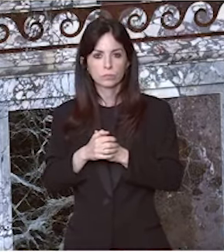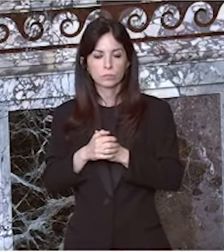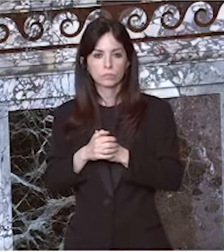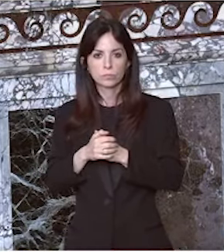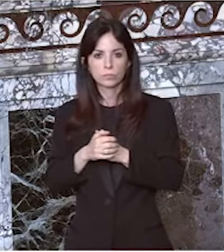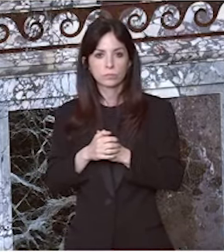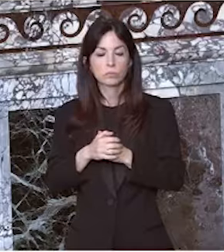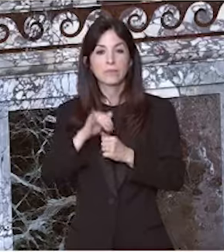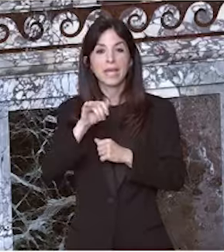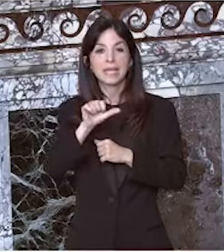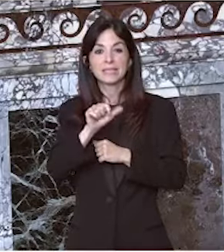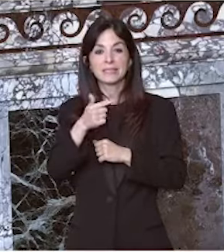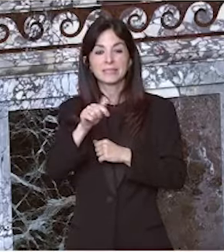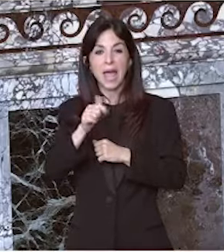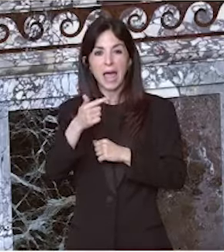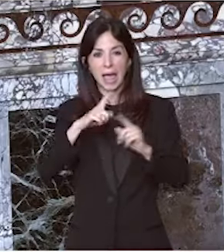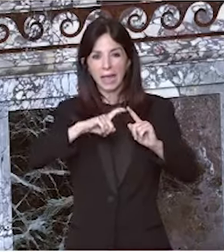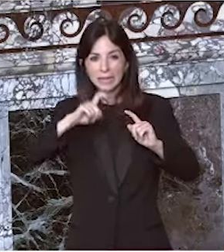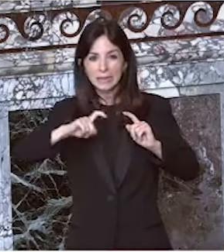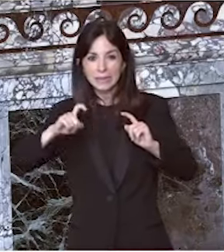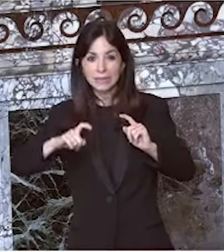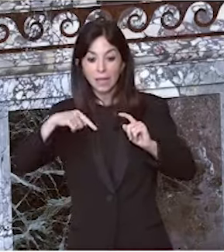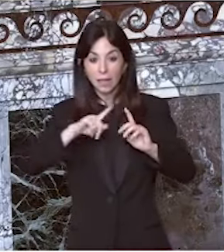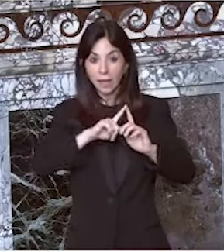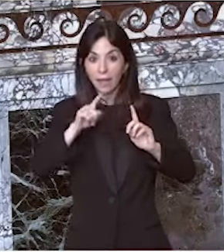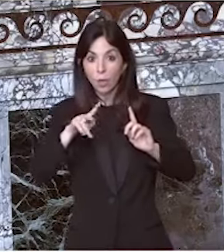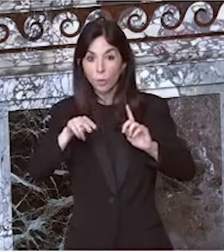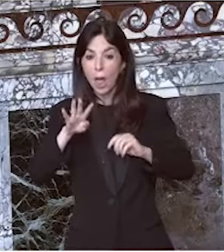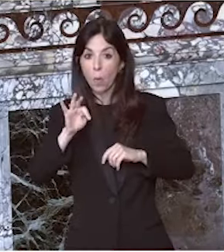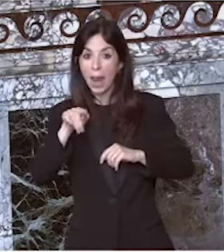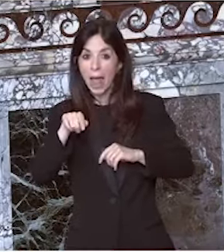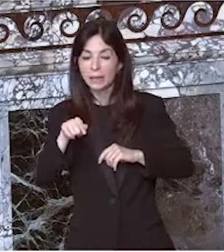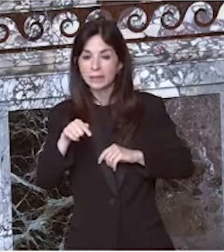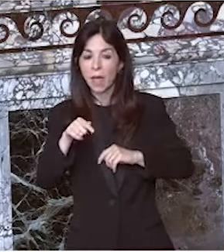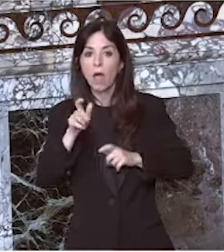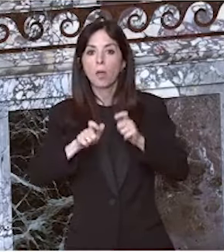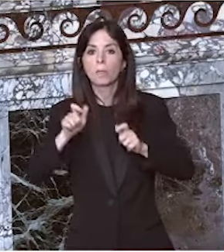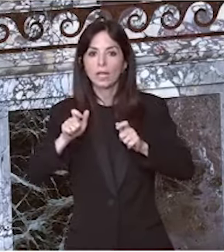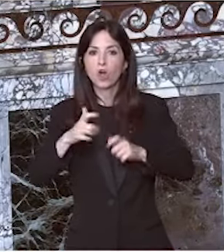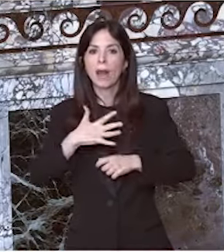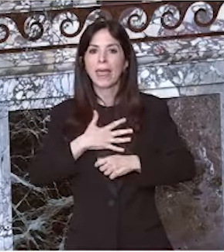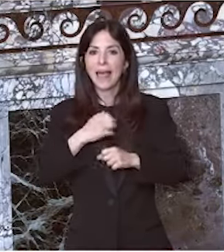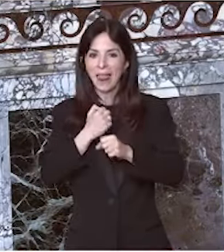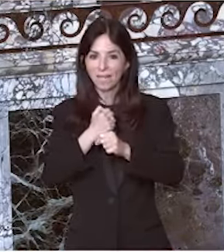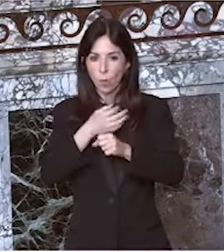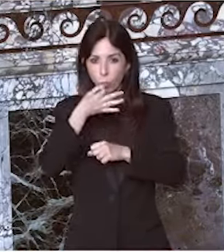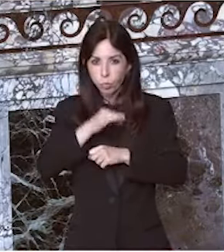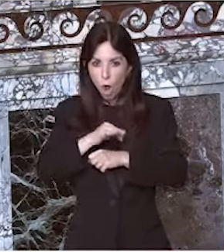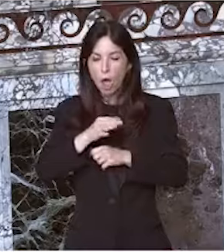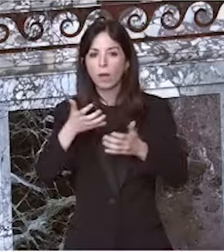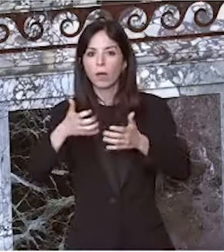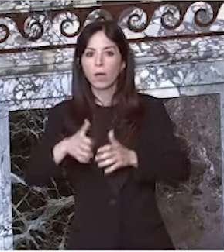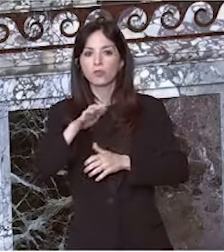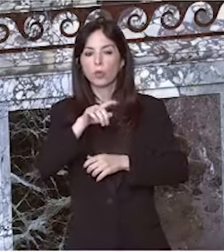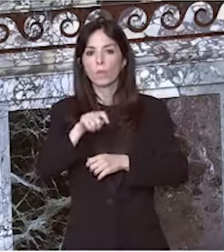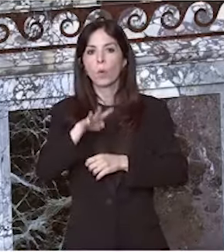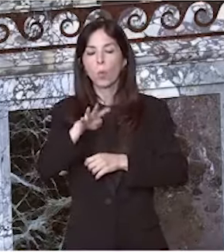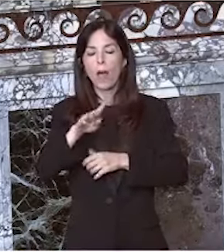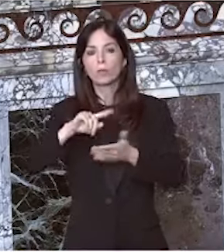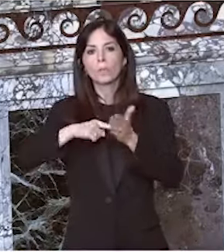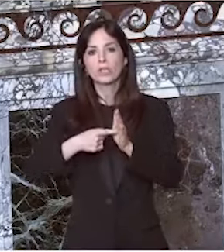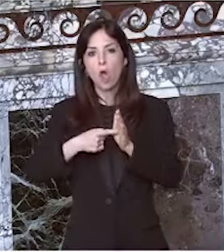Secondo l'Istat, da qui al 2040 il numero di persone in età lavorativa diminuirà di 5,4 milioni di